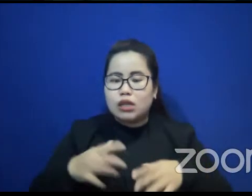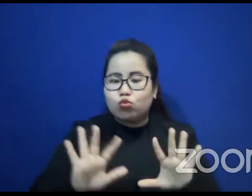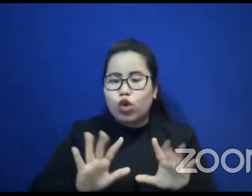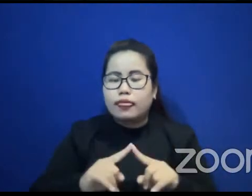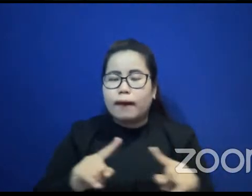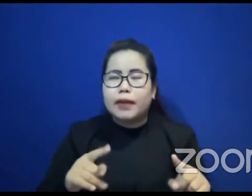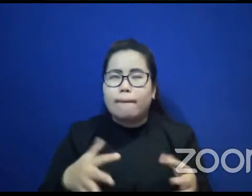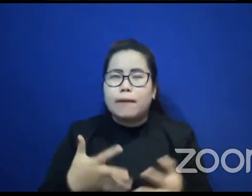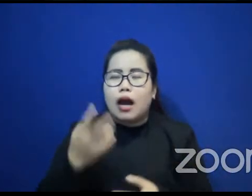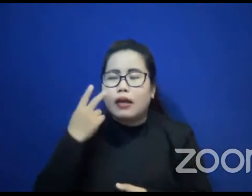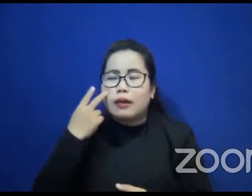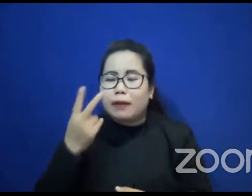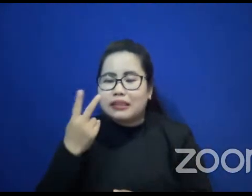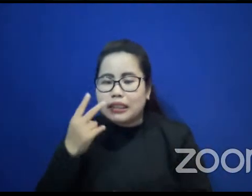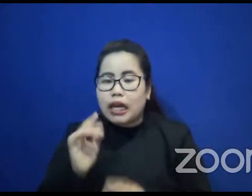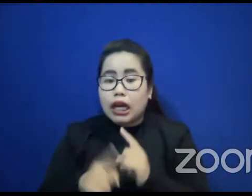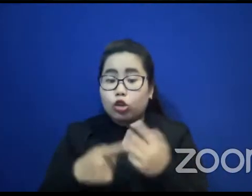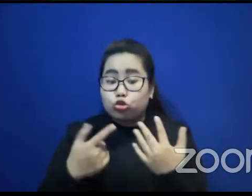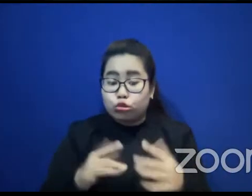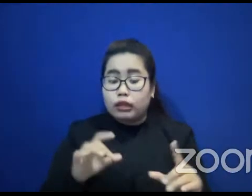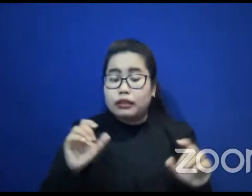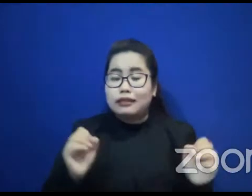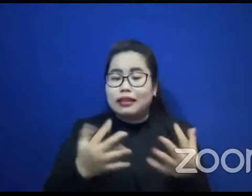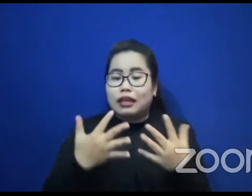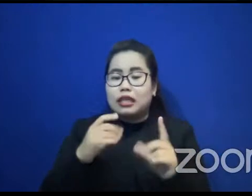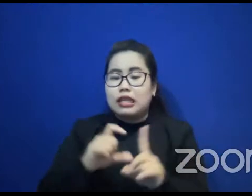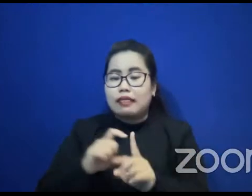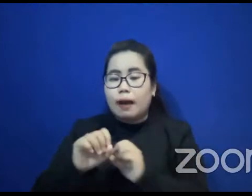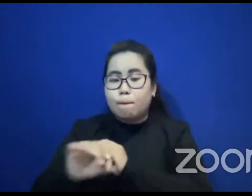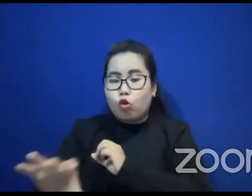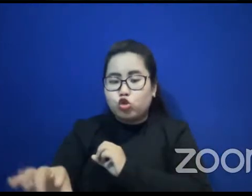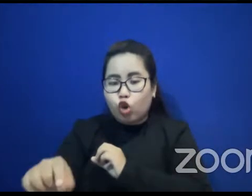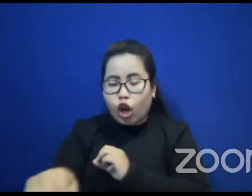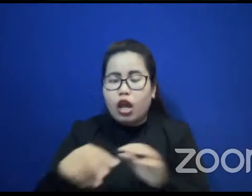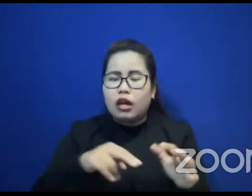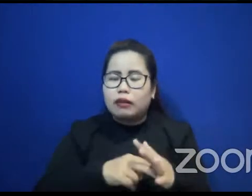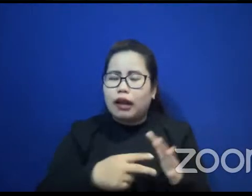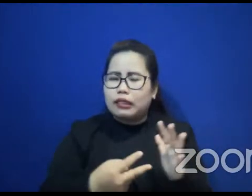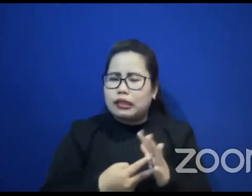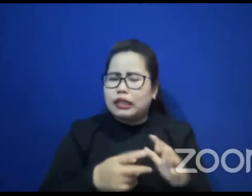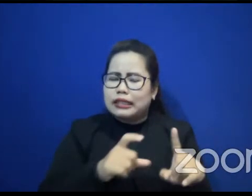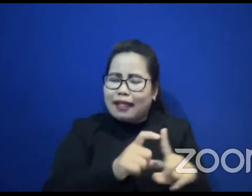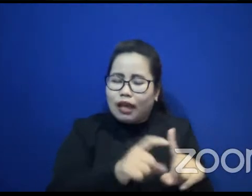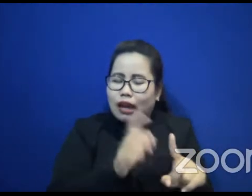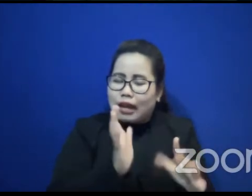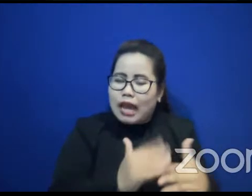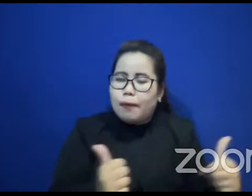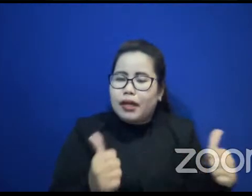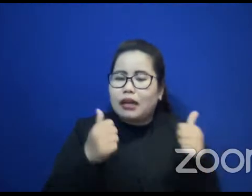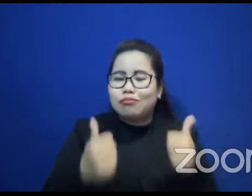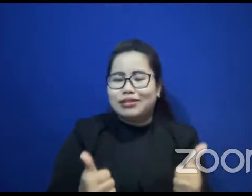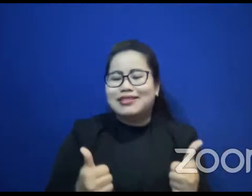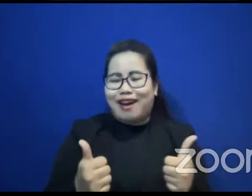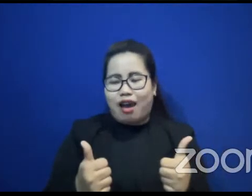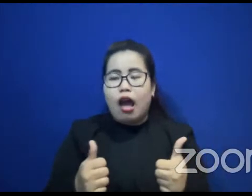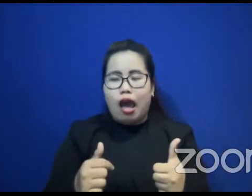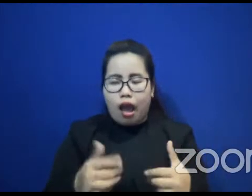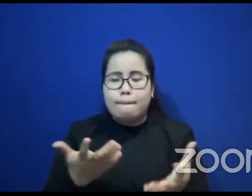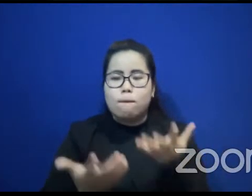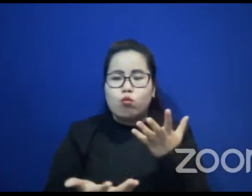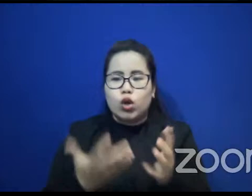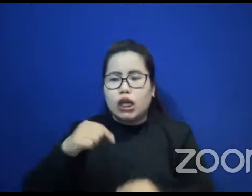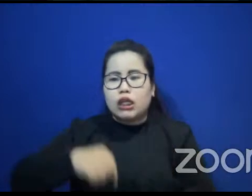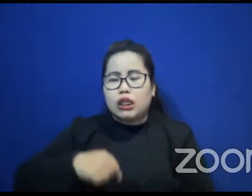dipastikan setelah terjadi kebocoran data itu data itu bisa diamankan kembali gitu ya jadi ini Mungkin nanti